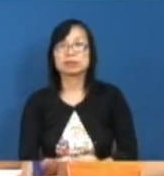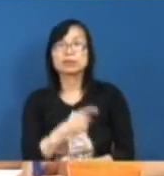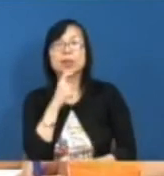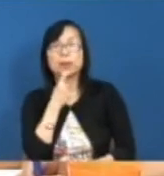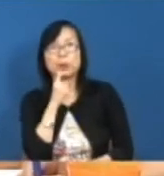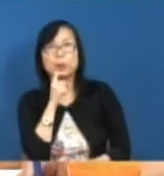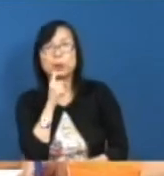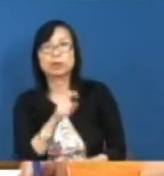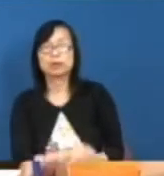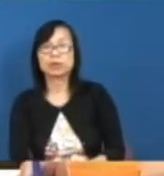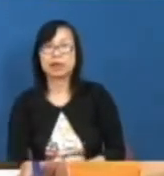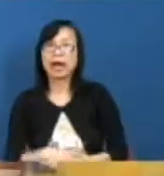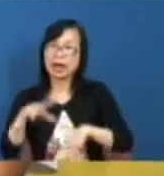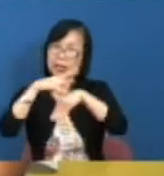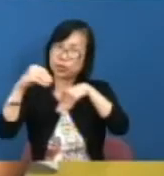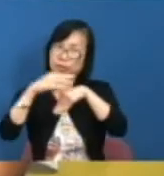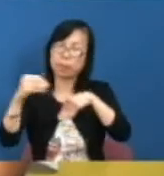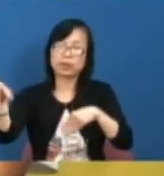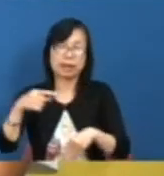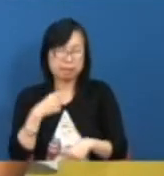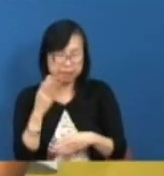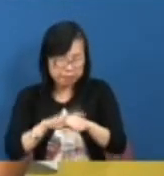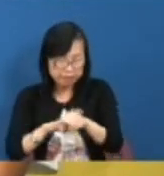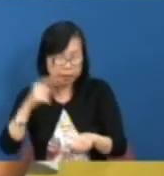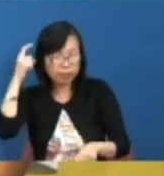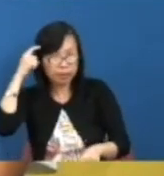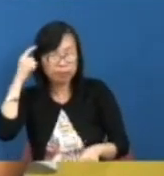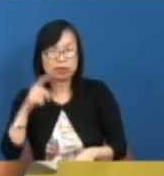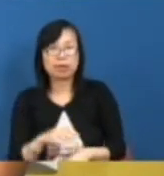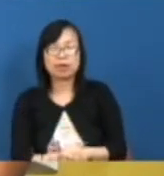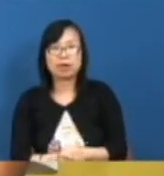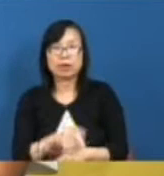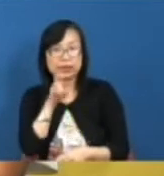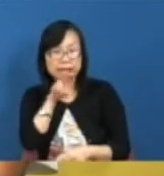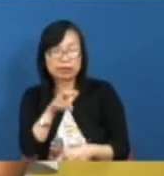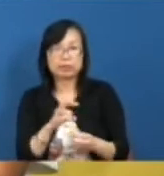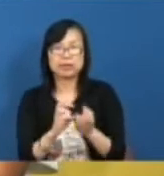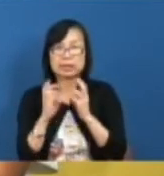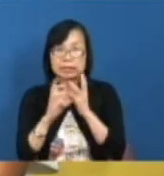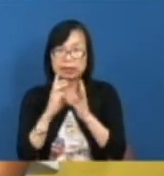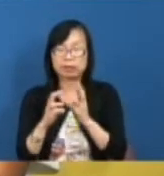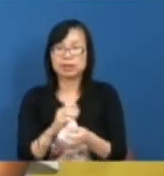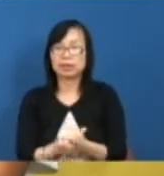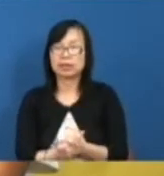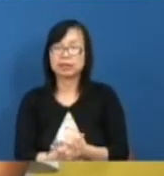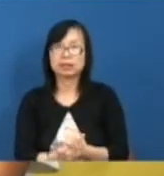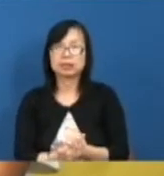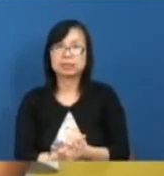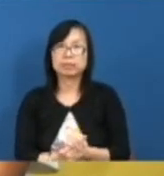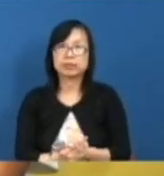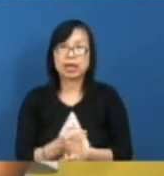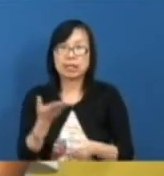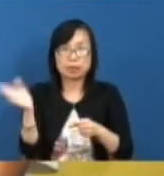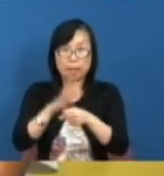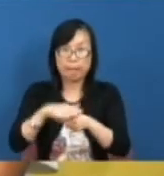象？ 喂，嗰個長毛啱諗到一樣嘢，就係我無意中睇咗一啲資料啦。即係其實其中一個就係即係普選